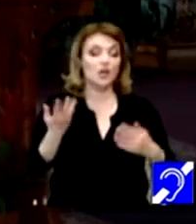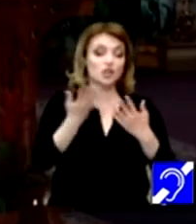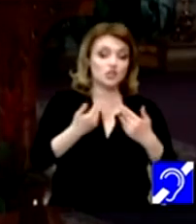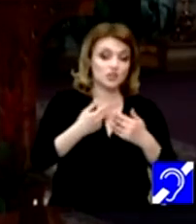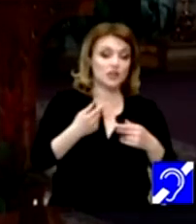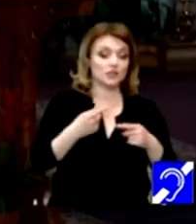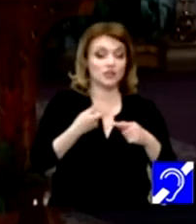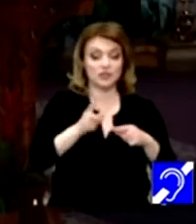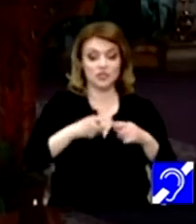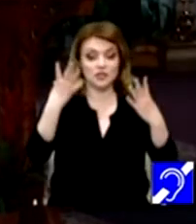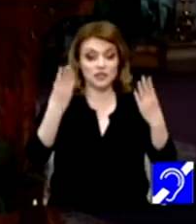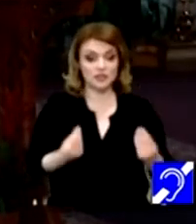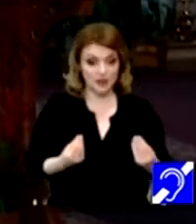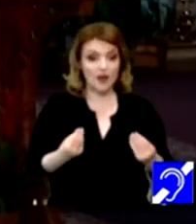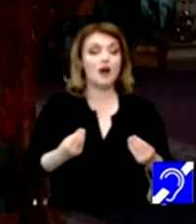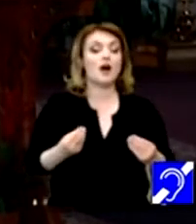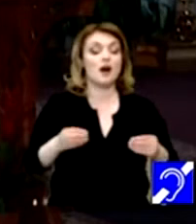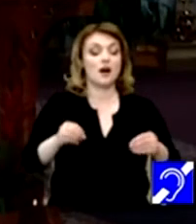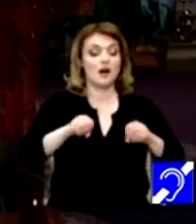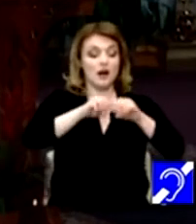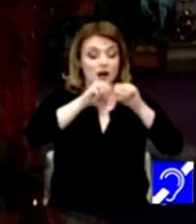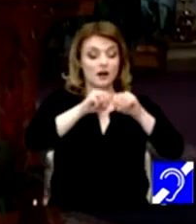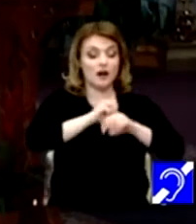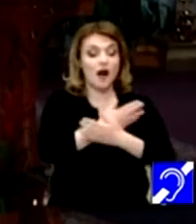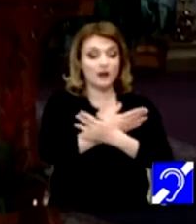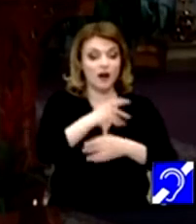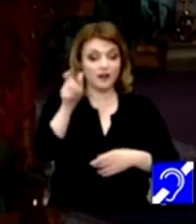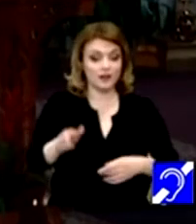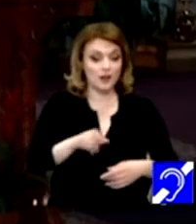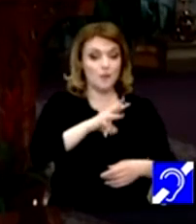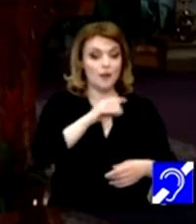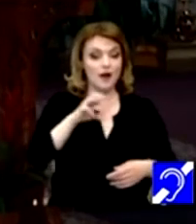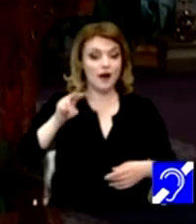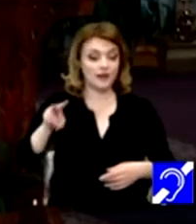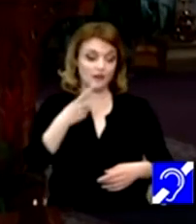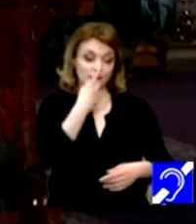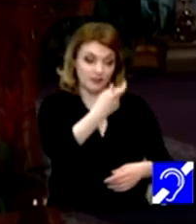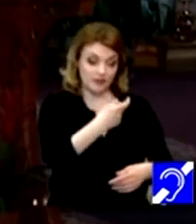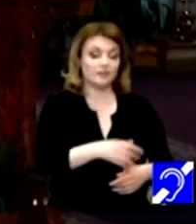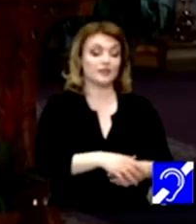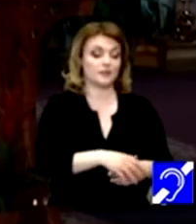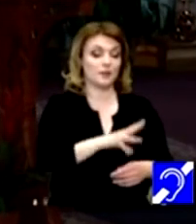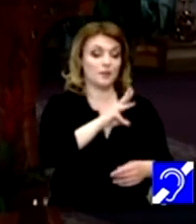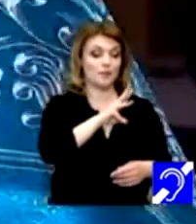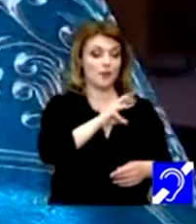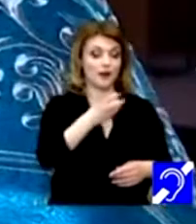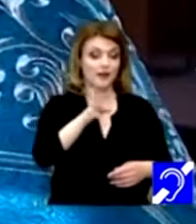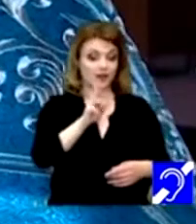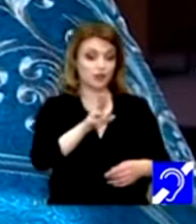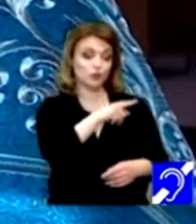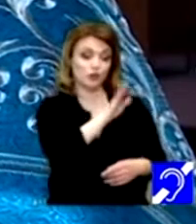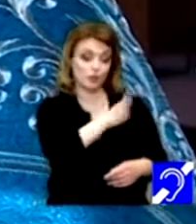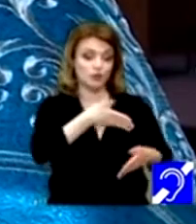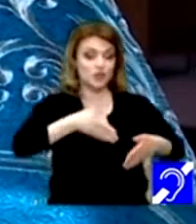consideră că în această zi Arhanghelul Gavril i-a vestit Maicii Domnului că îl va naște pe Mântuitorul Iisus Hristos.